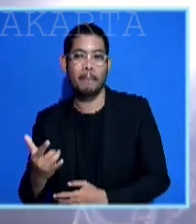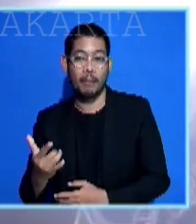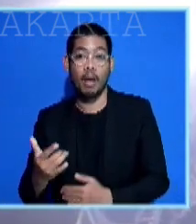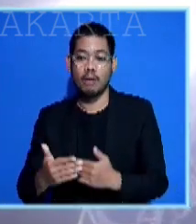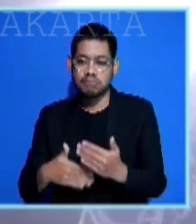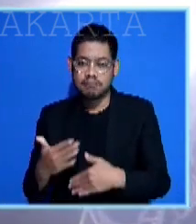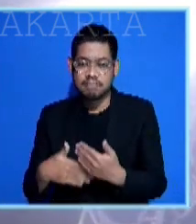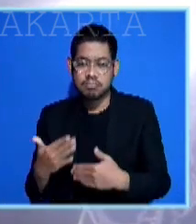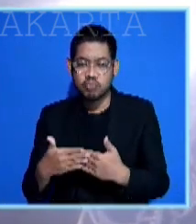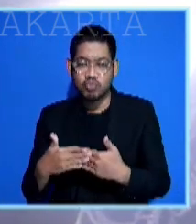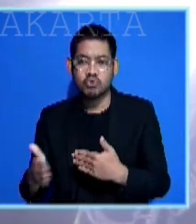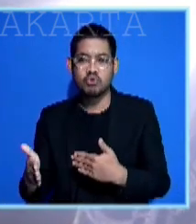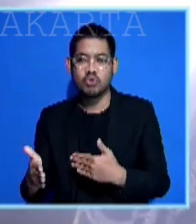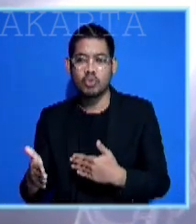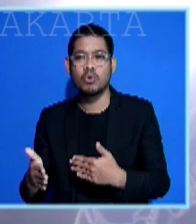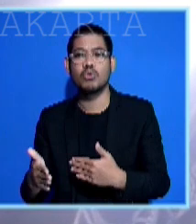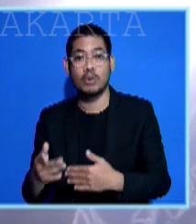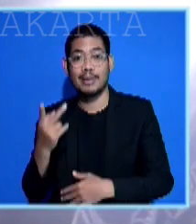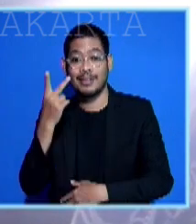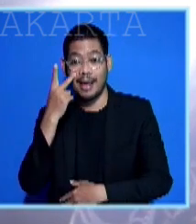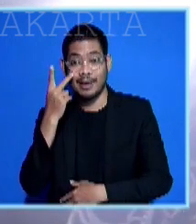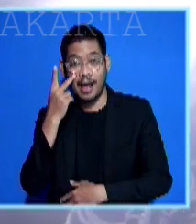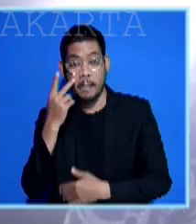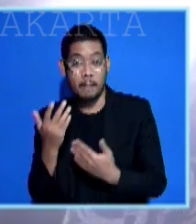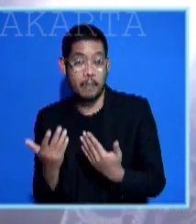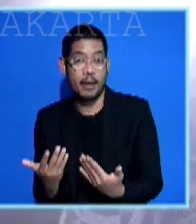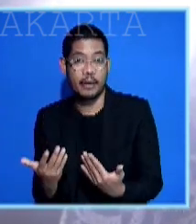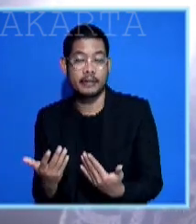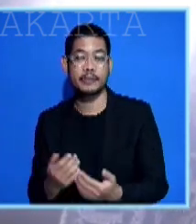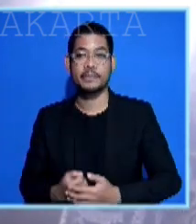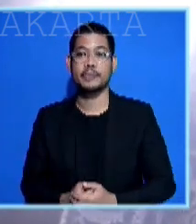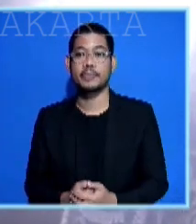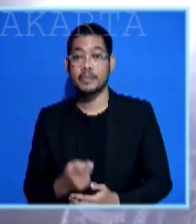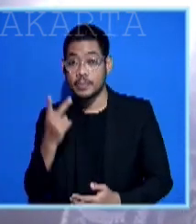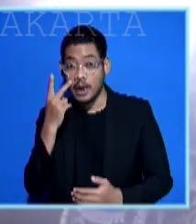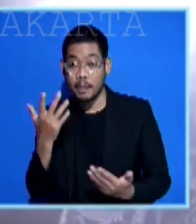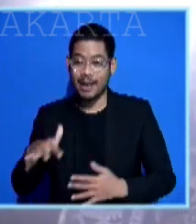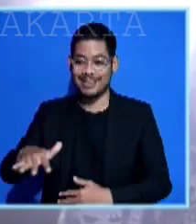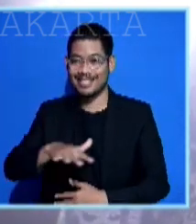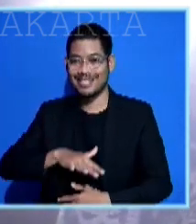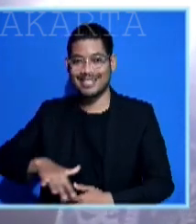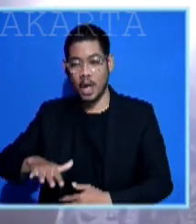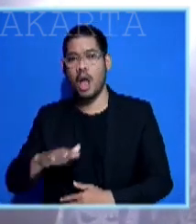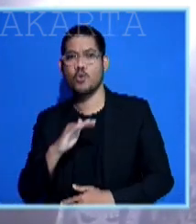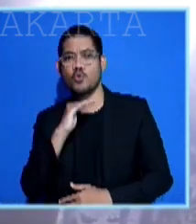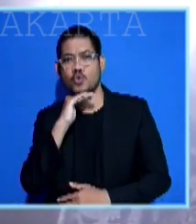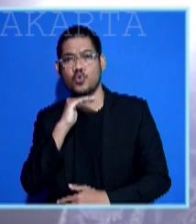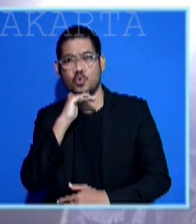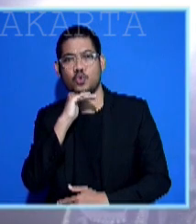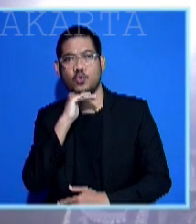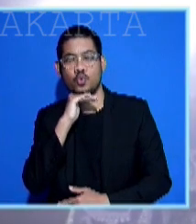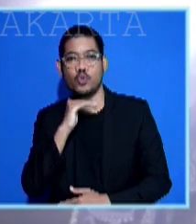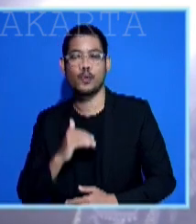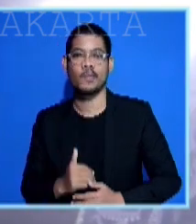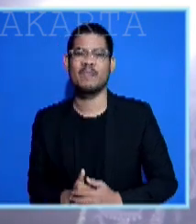koordinasi untuk kita jaga dan pertahankan, dan kita menunggu pentahapan